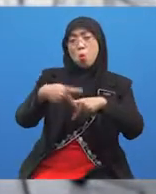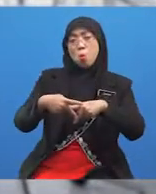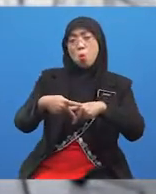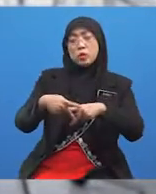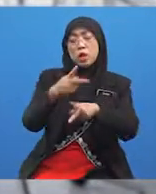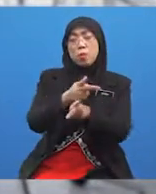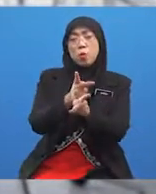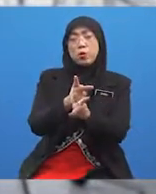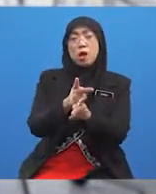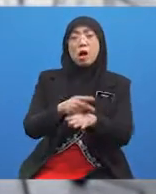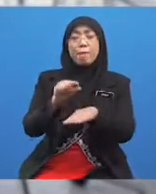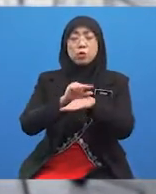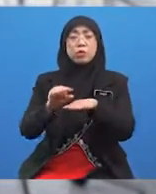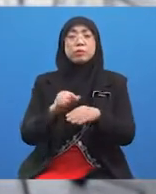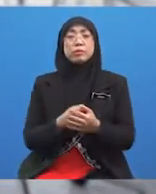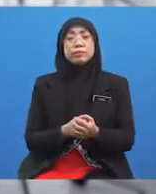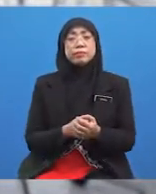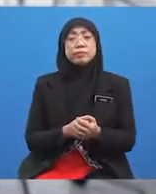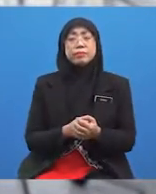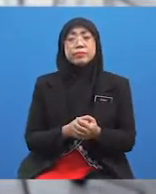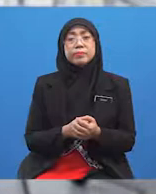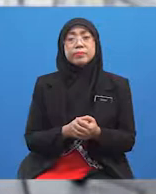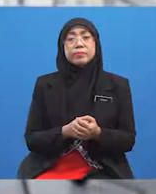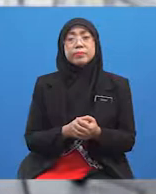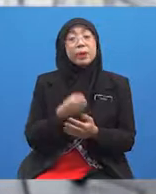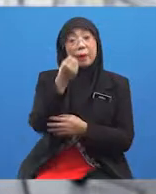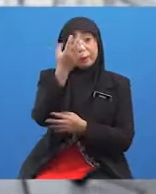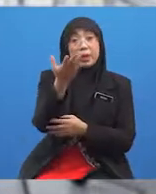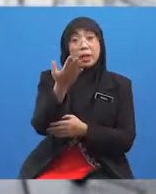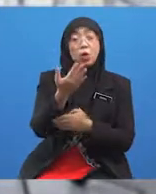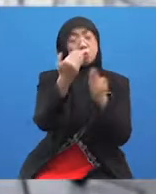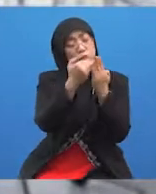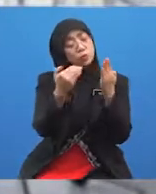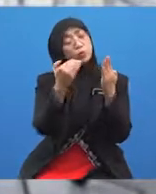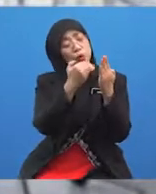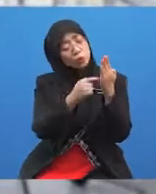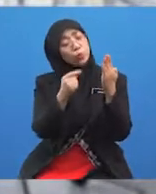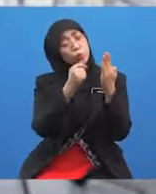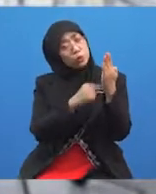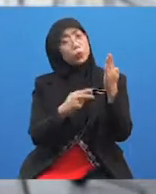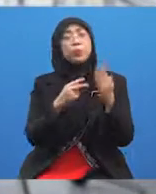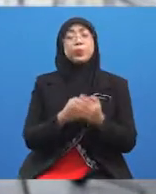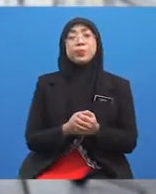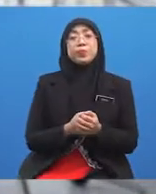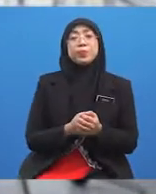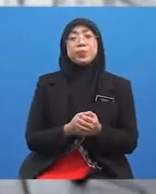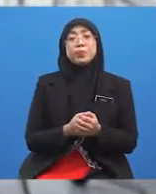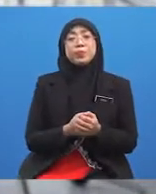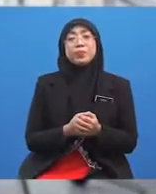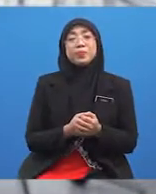Di sini, cikgu akan jelaskan satu persatu tentang proses-proses pembelian produk